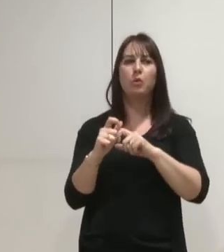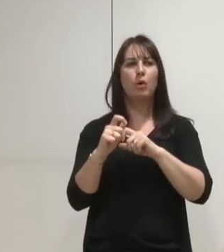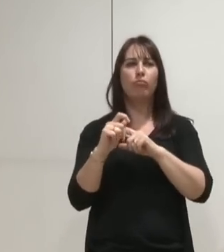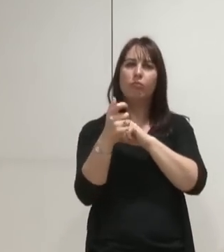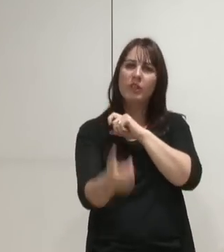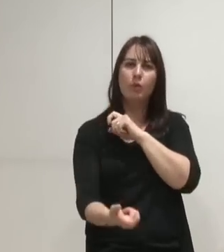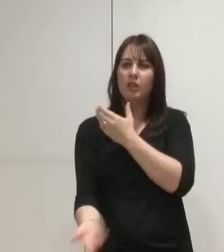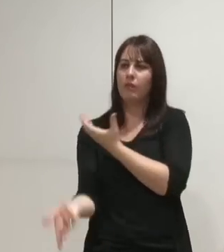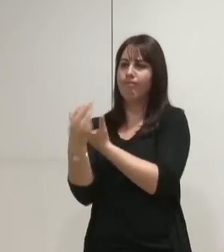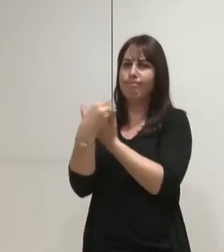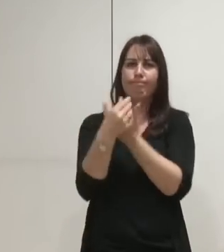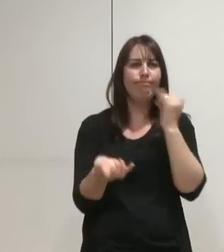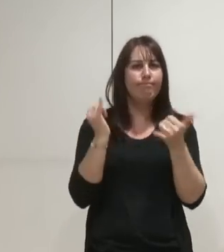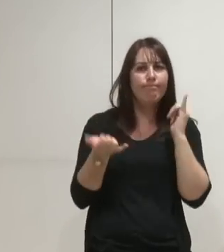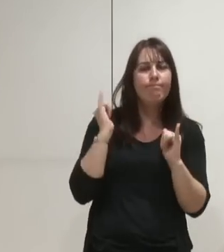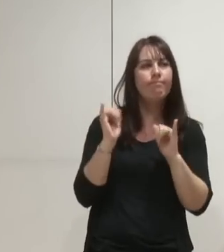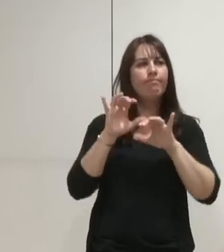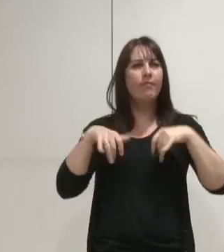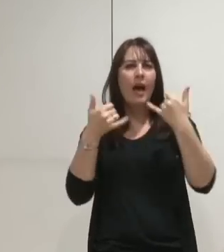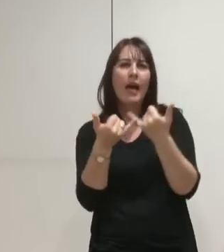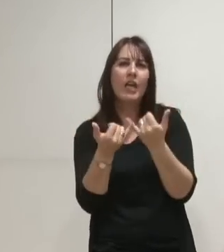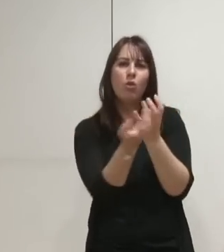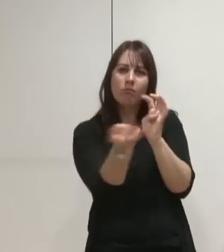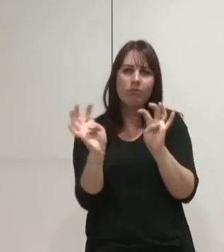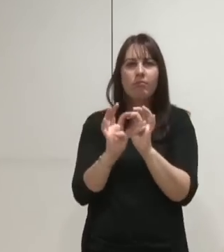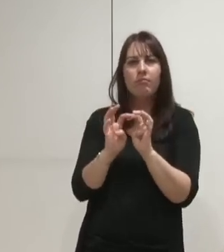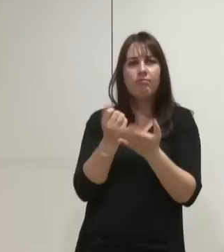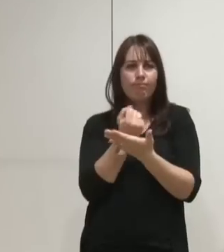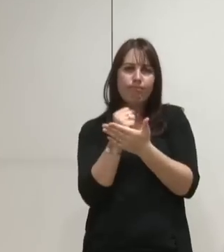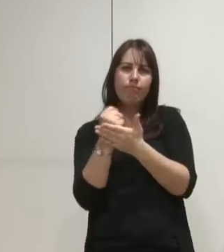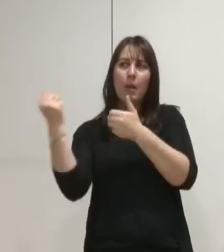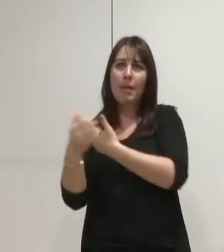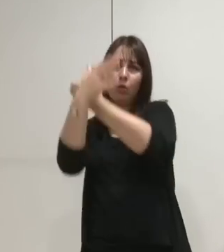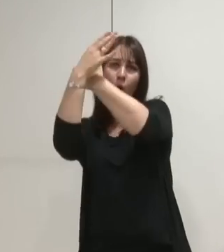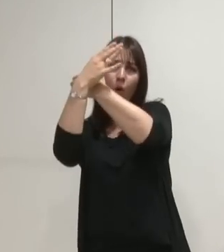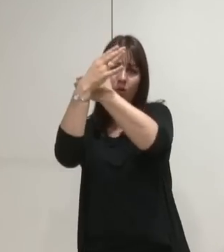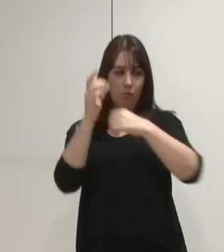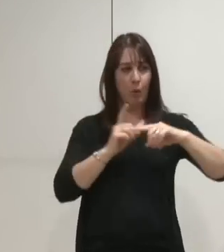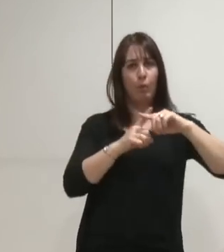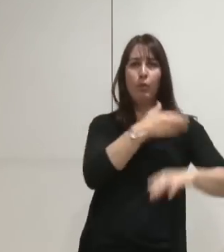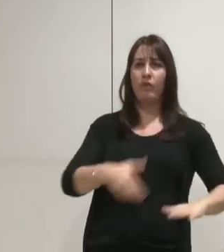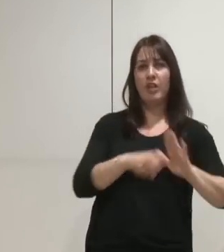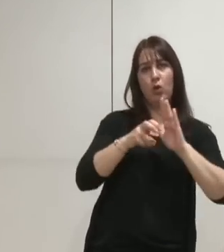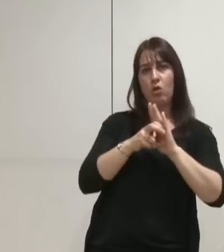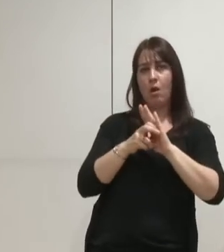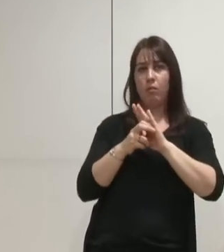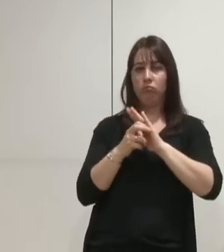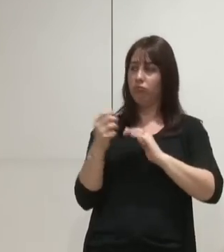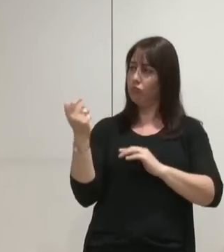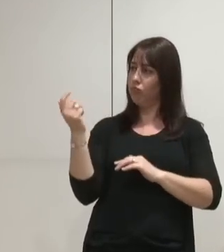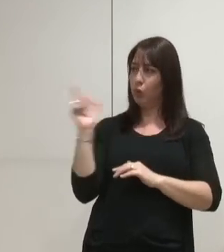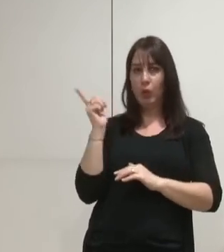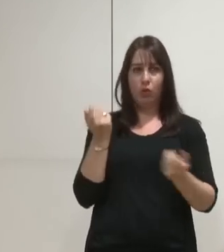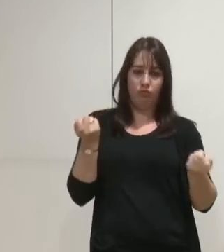participatifs avec des réunions pilotées à la fois par la métropole et par la Ville de Grenoble et donc ce travail